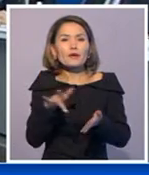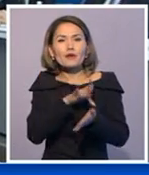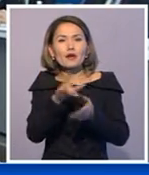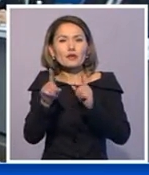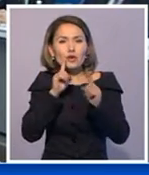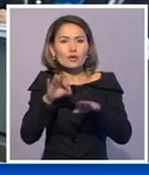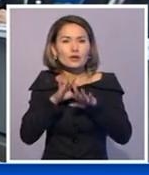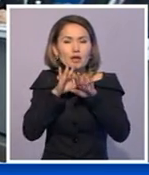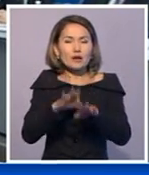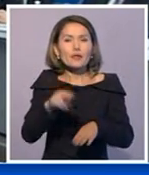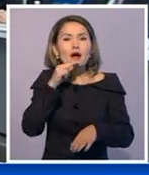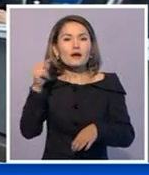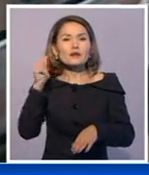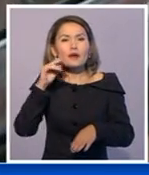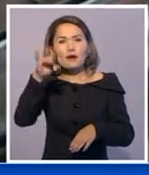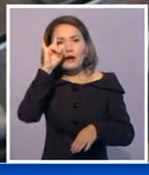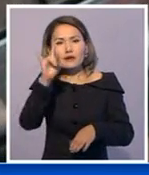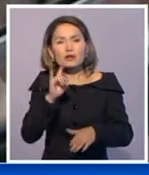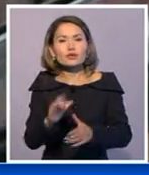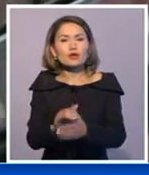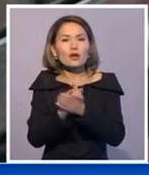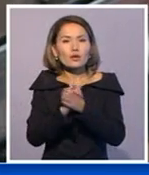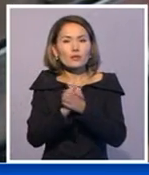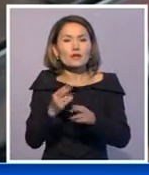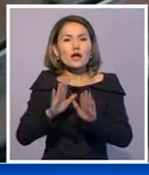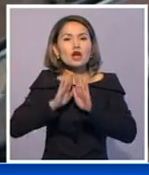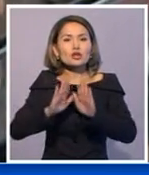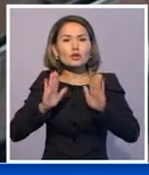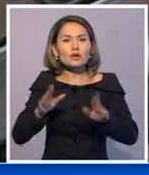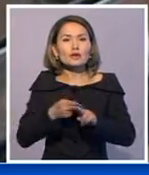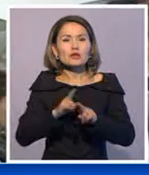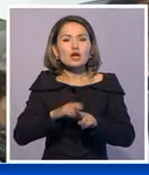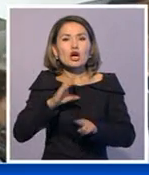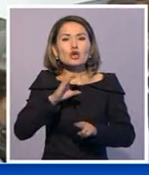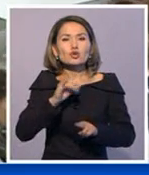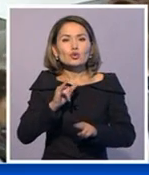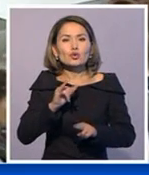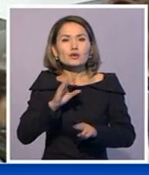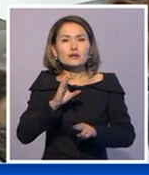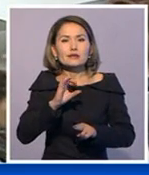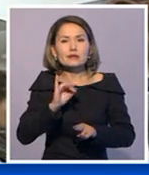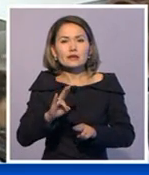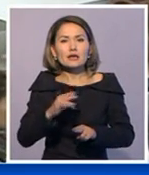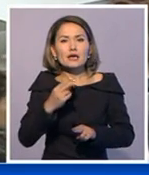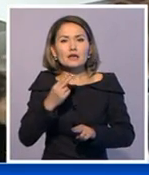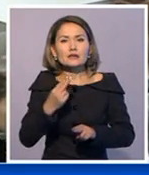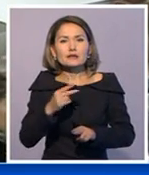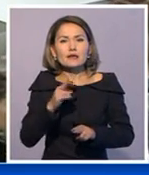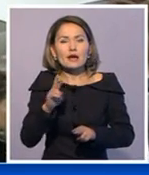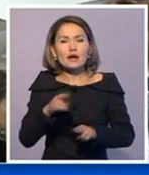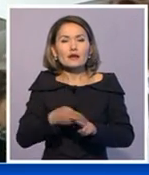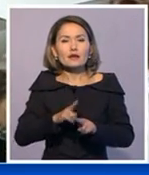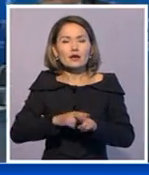айтылды. Шараны өткізуге атсалысатын ұйымдастырушылардың айтуынша, жәрмеңкеде Су Синь, Цянь-Юань және Джунке атты үш